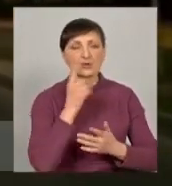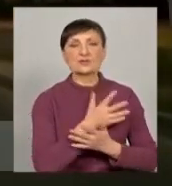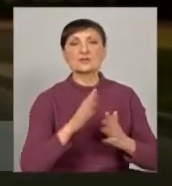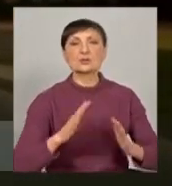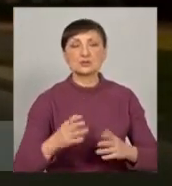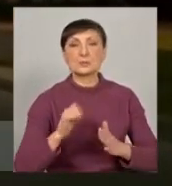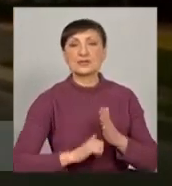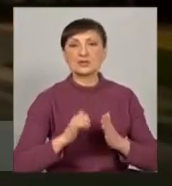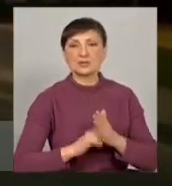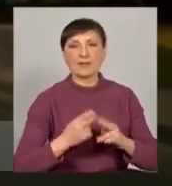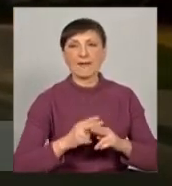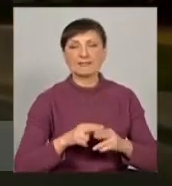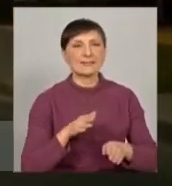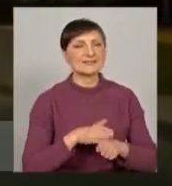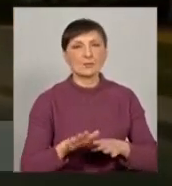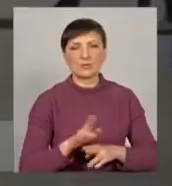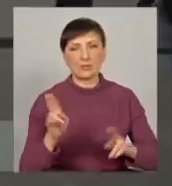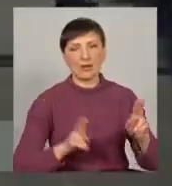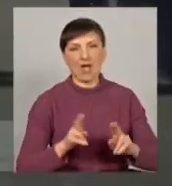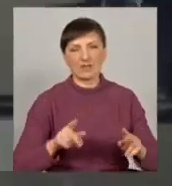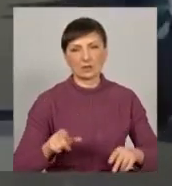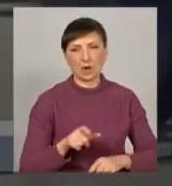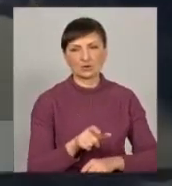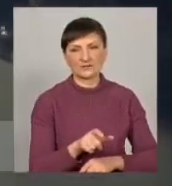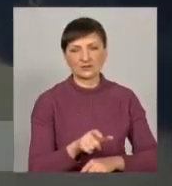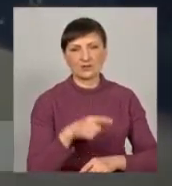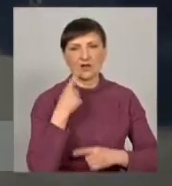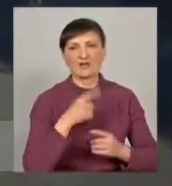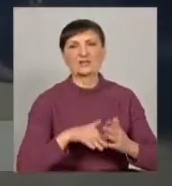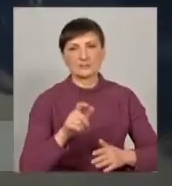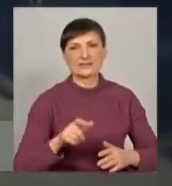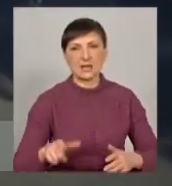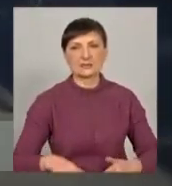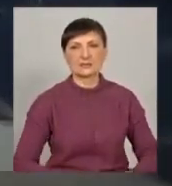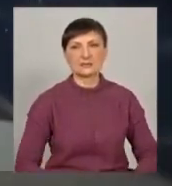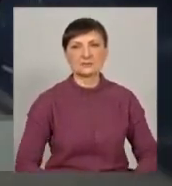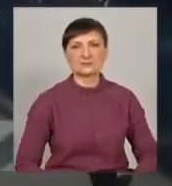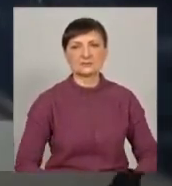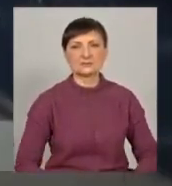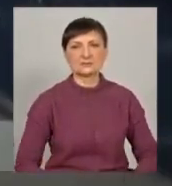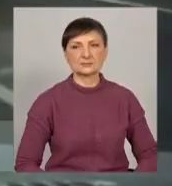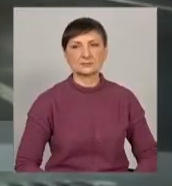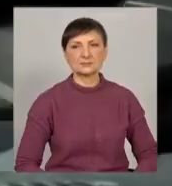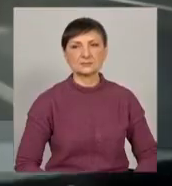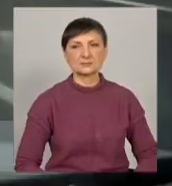случаев причиной ДТП является несоблюдение правил дорожных движений, отмечают специалисты.